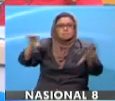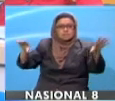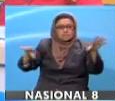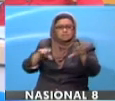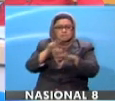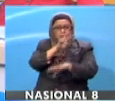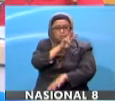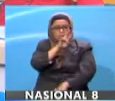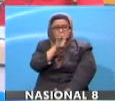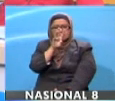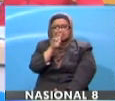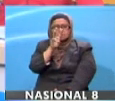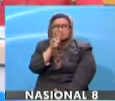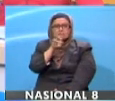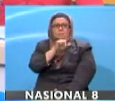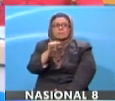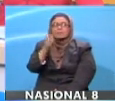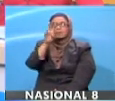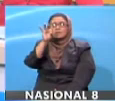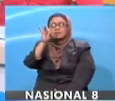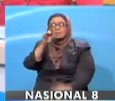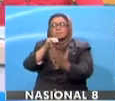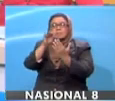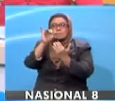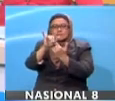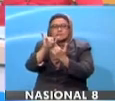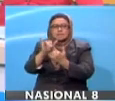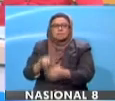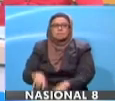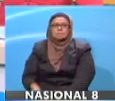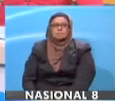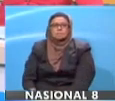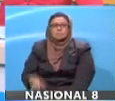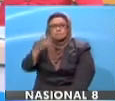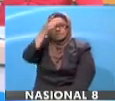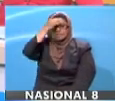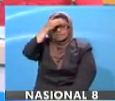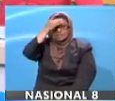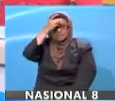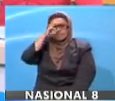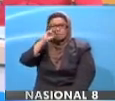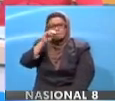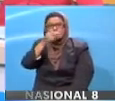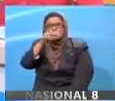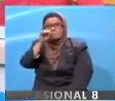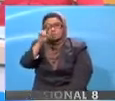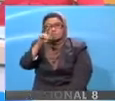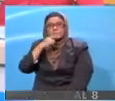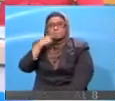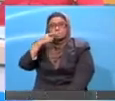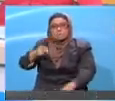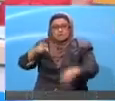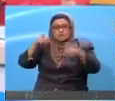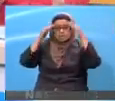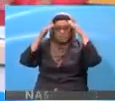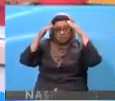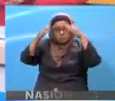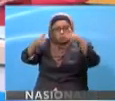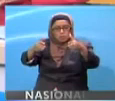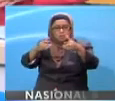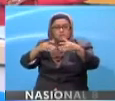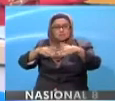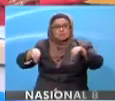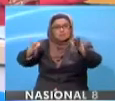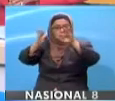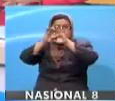di Cuping, Perlis. Menurut Setiausaha Majlis Keselamatan Negara MKN, Datuk Muhammad Tajuddin Abdul Wahab, fokus utama projek tersebut